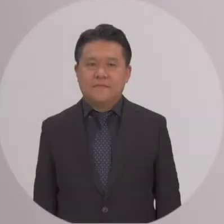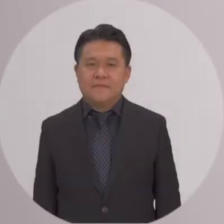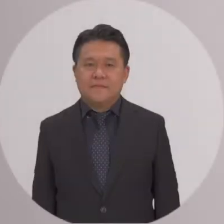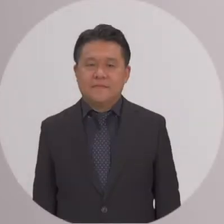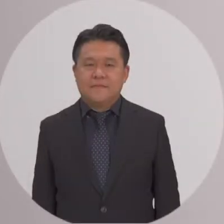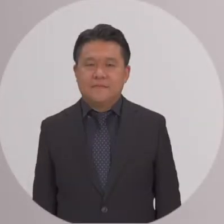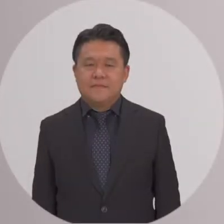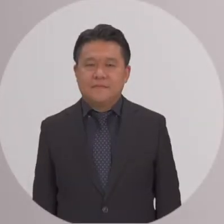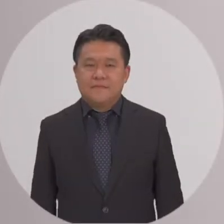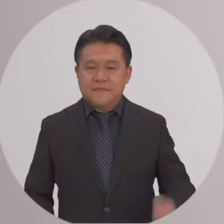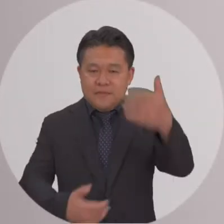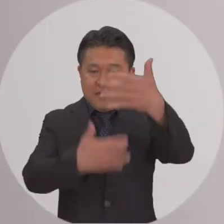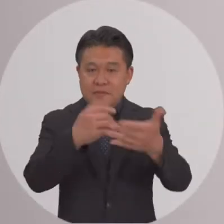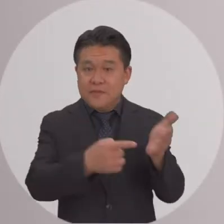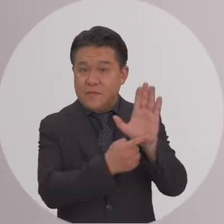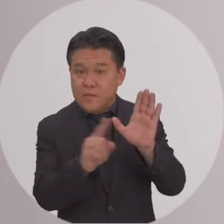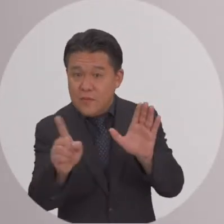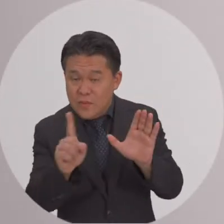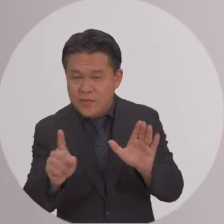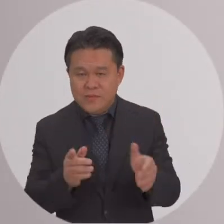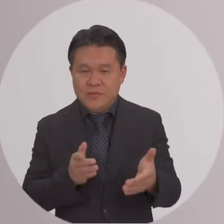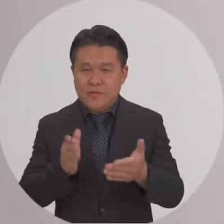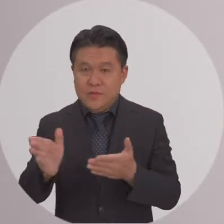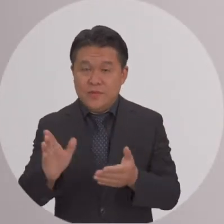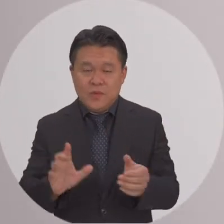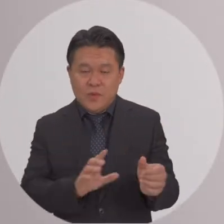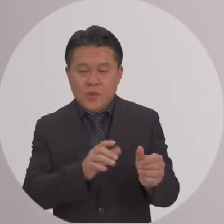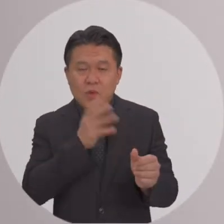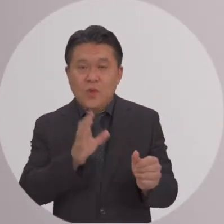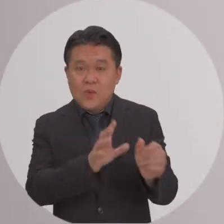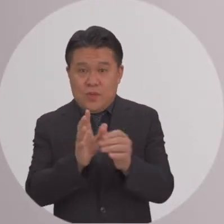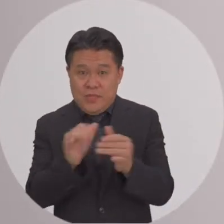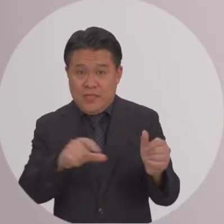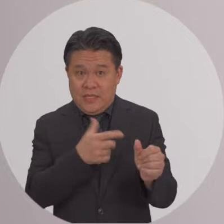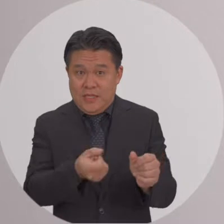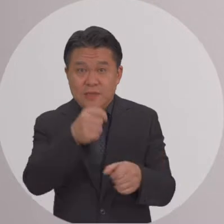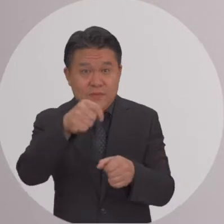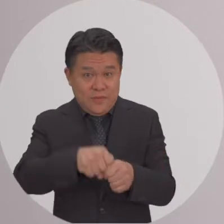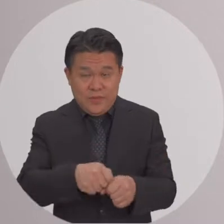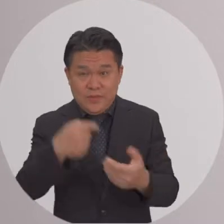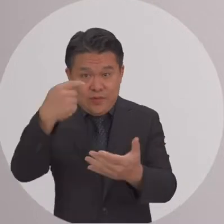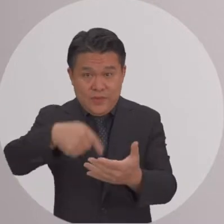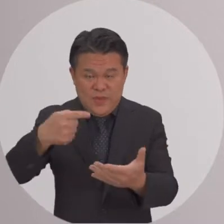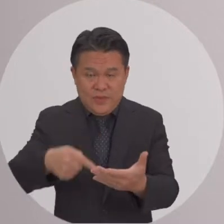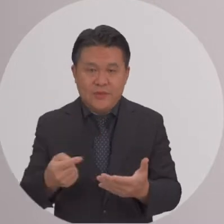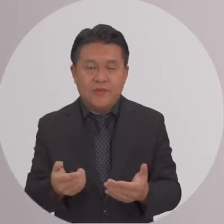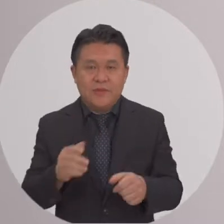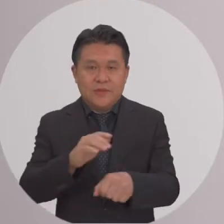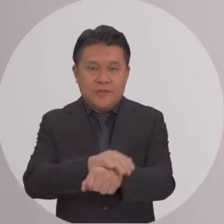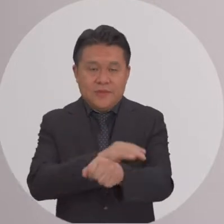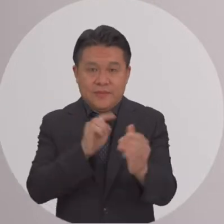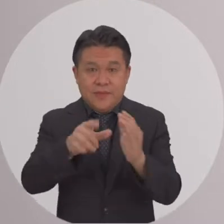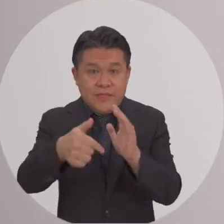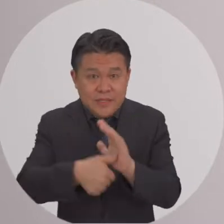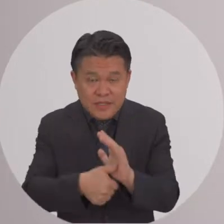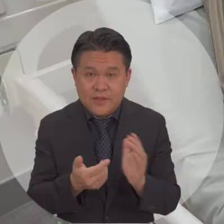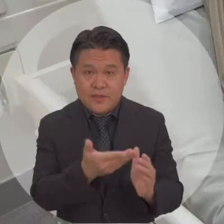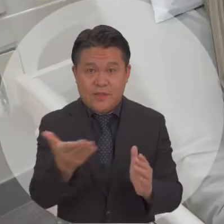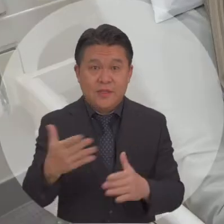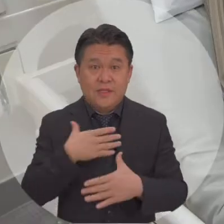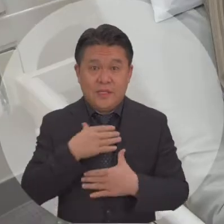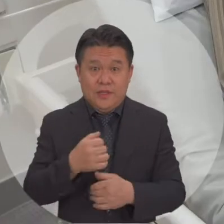이 영상은 전문 요양보호사 자격증 취득을 위한 영상입니다 현장실습 c 안전에 주의 하시기 바랍니다